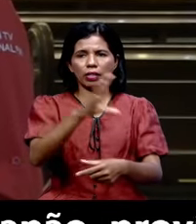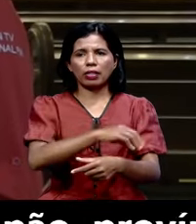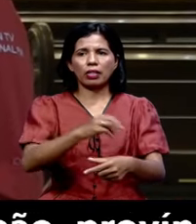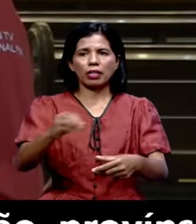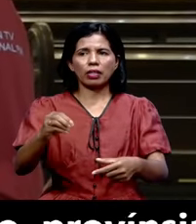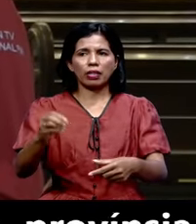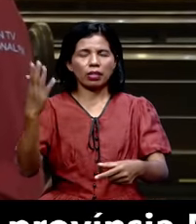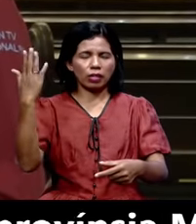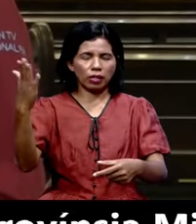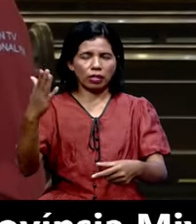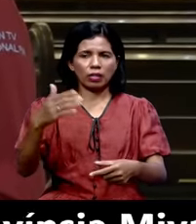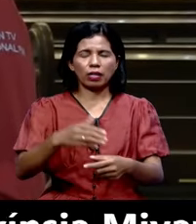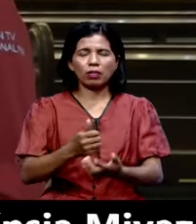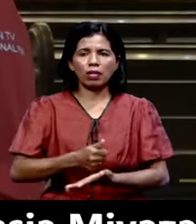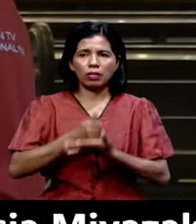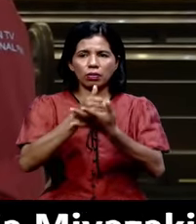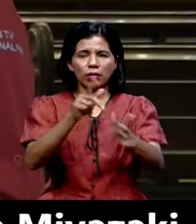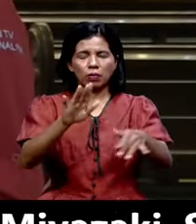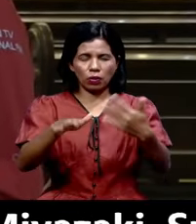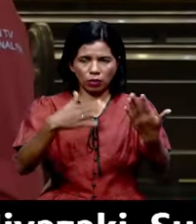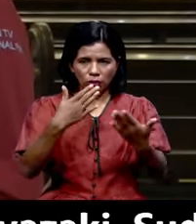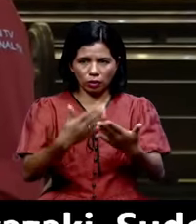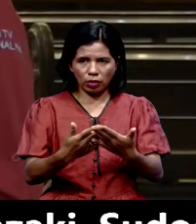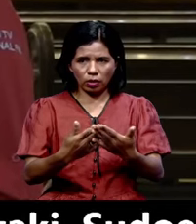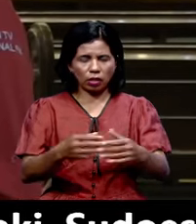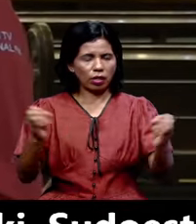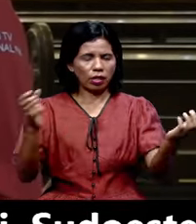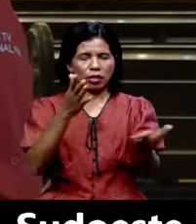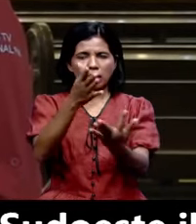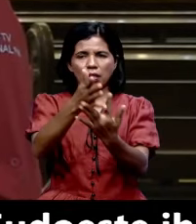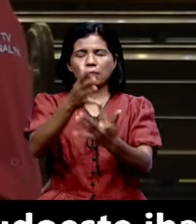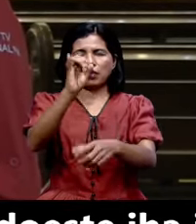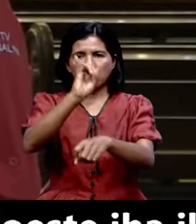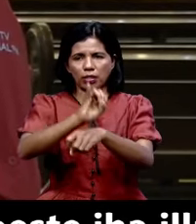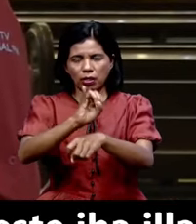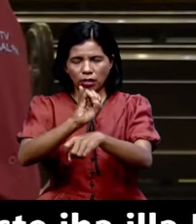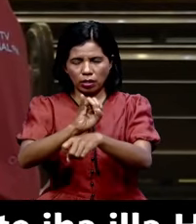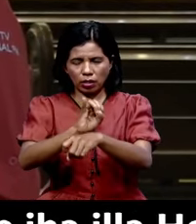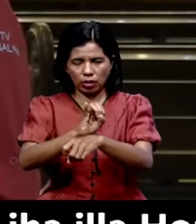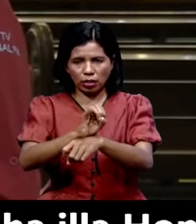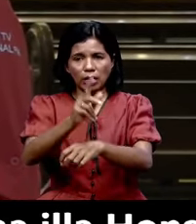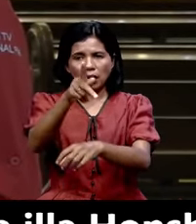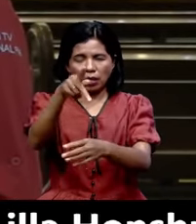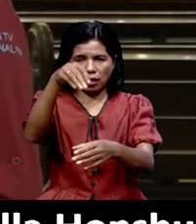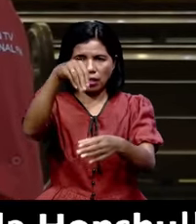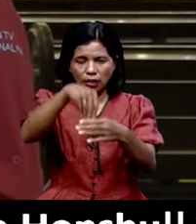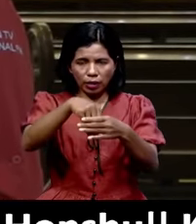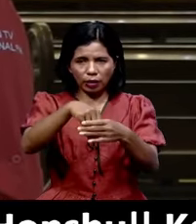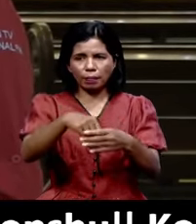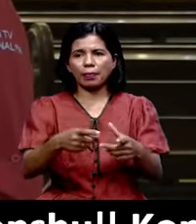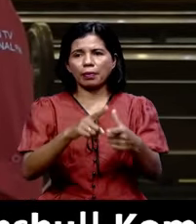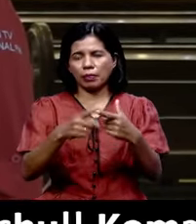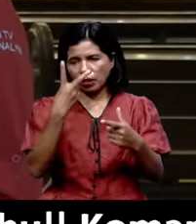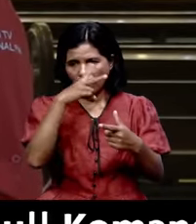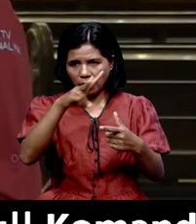parte lir neba atu facilita sarane sirane be la consegue tama iha igreja ne laran nemos itare iha